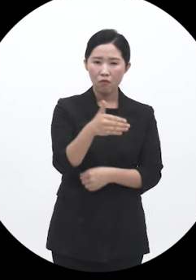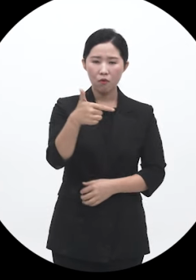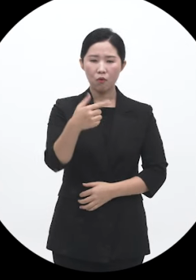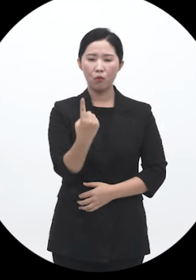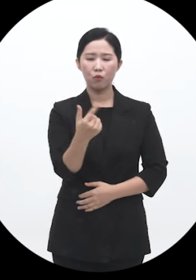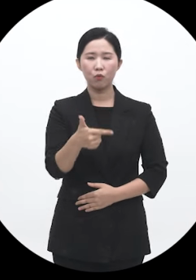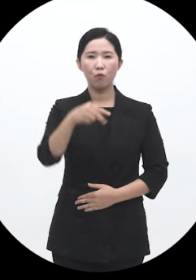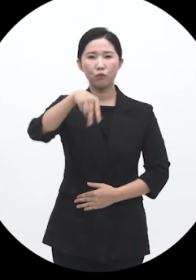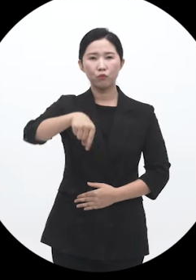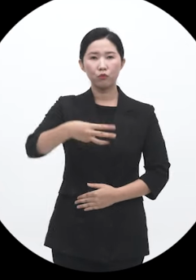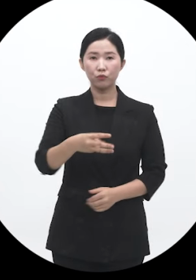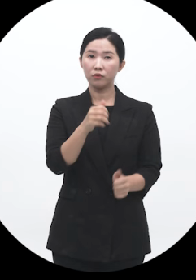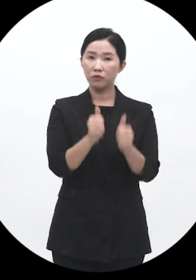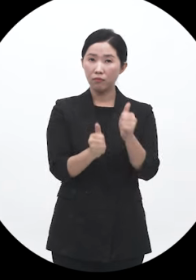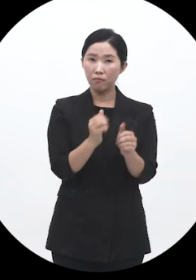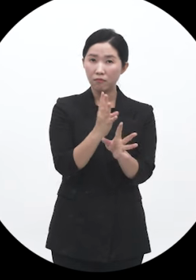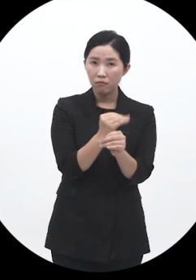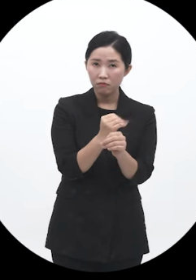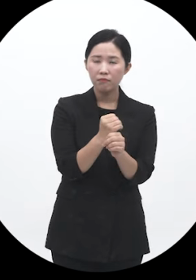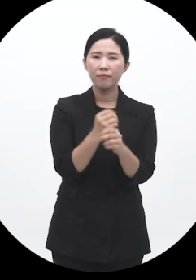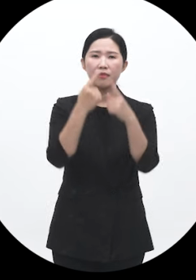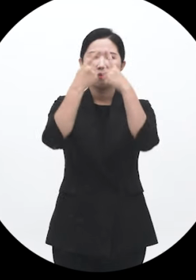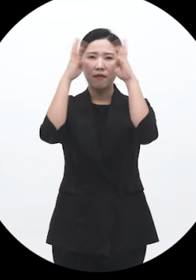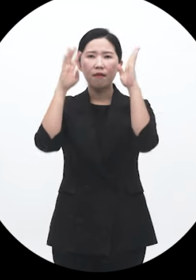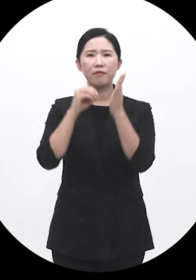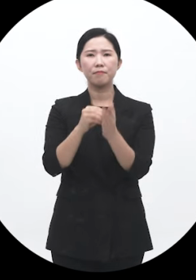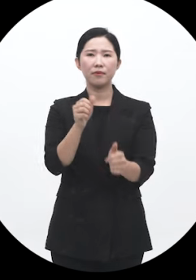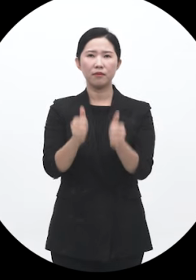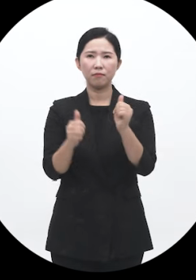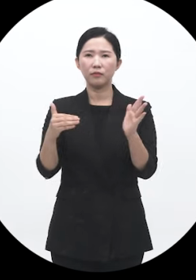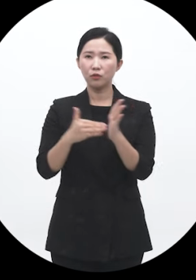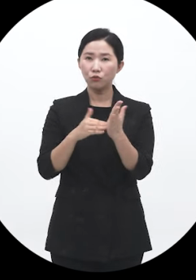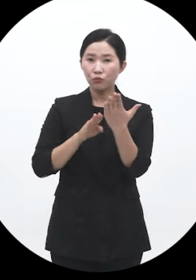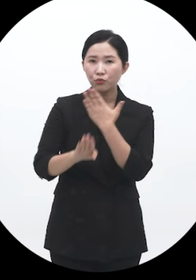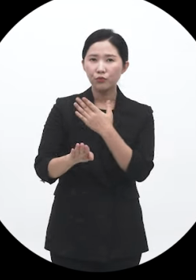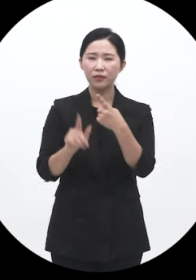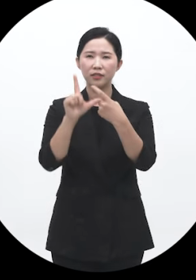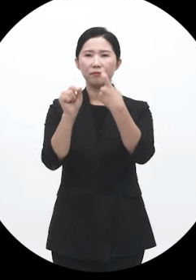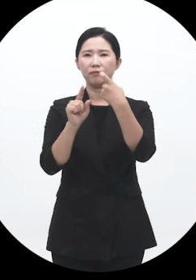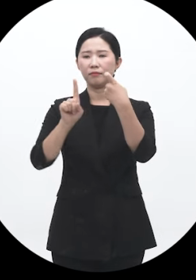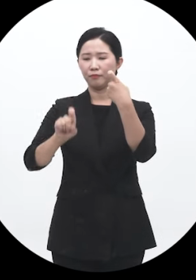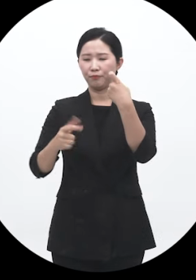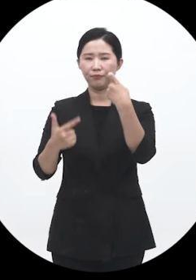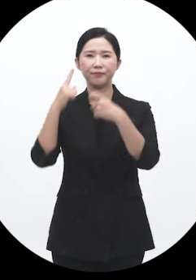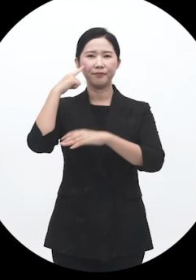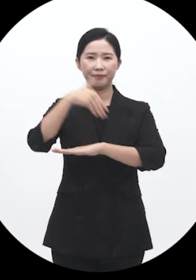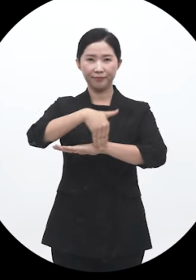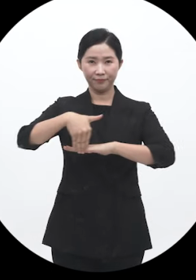약학과와 의예과는 수능 이후인 11월 16일로 예정되어 있습니다.